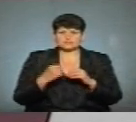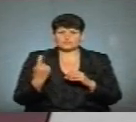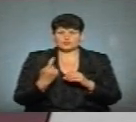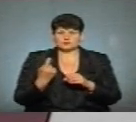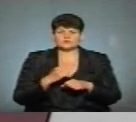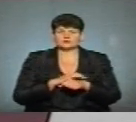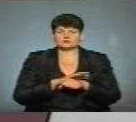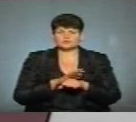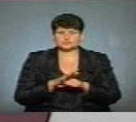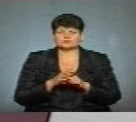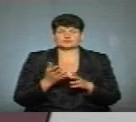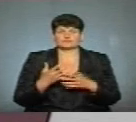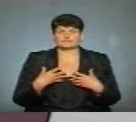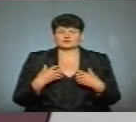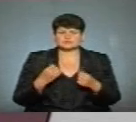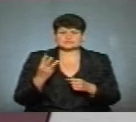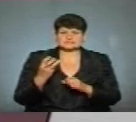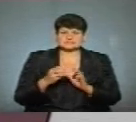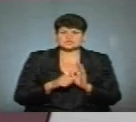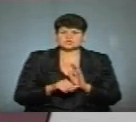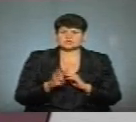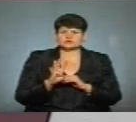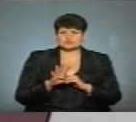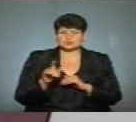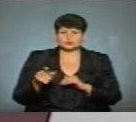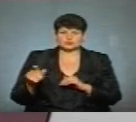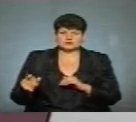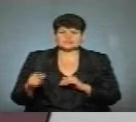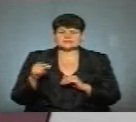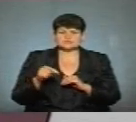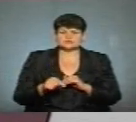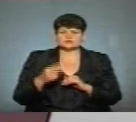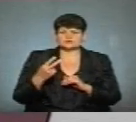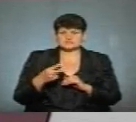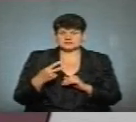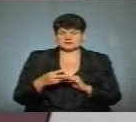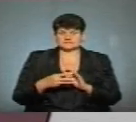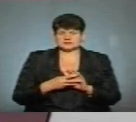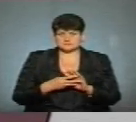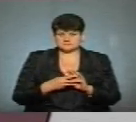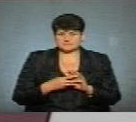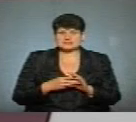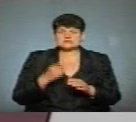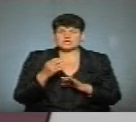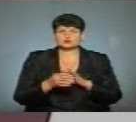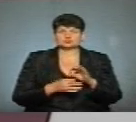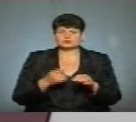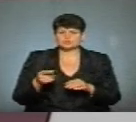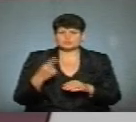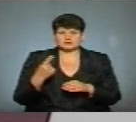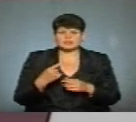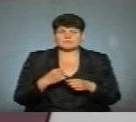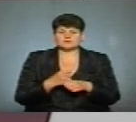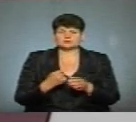від COVID-19 видужали 364 людини із 1028. За добу на Тернопільщині